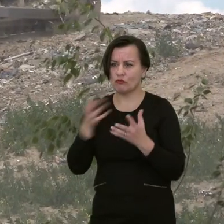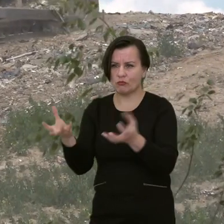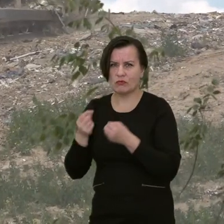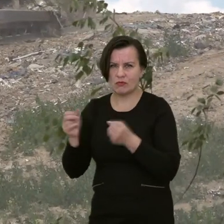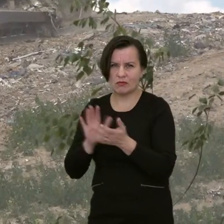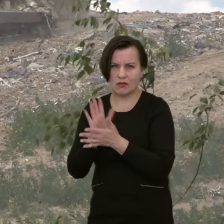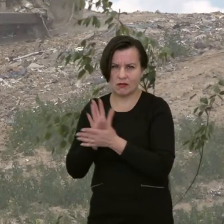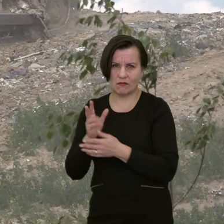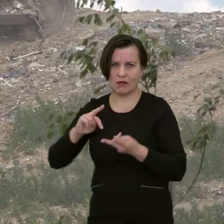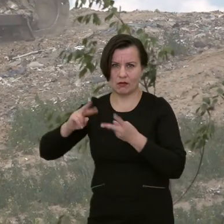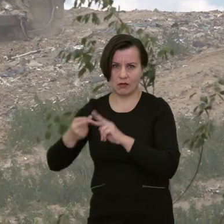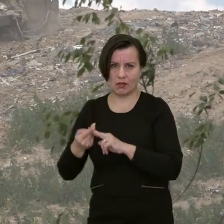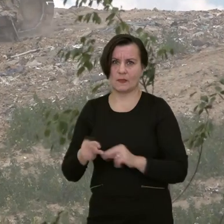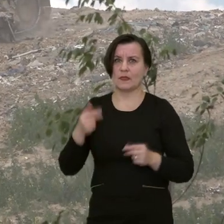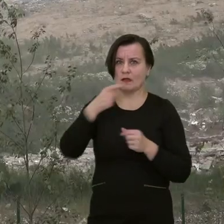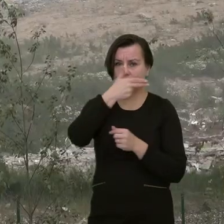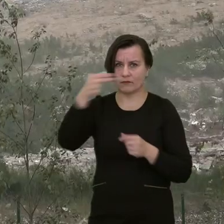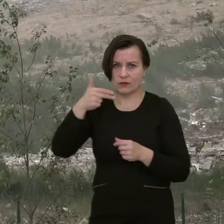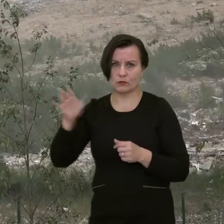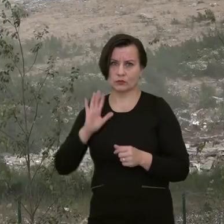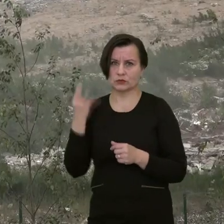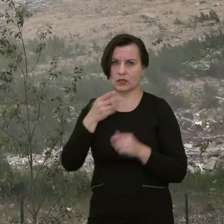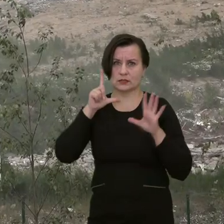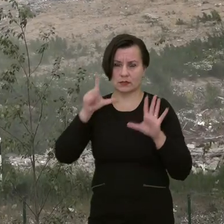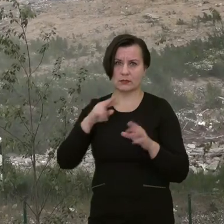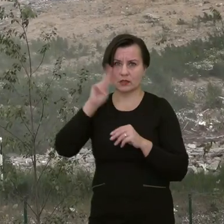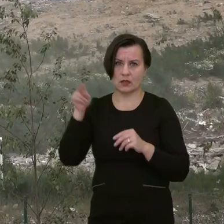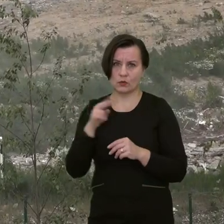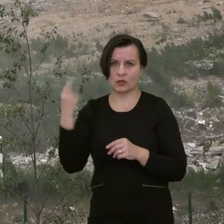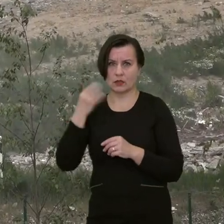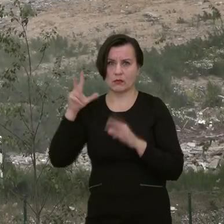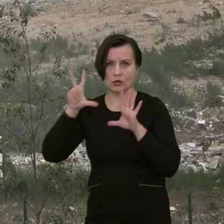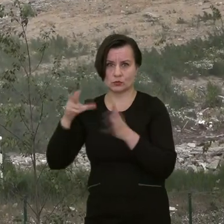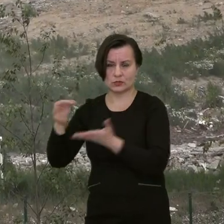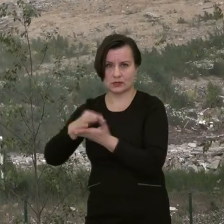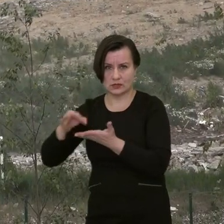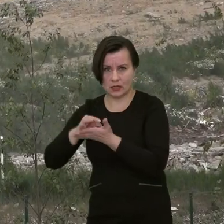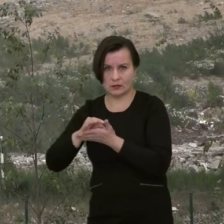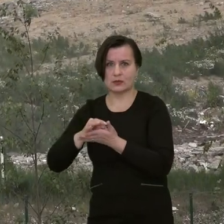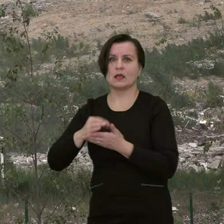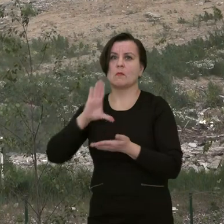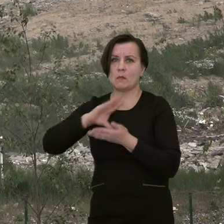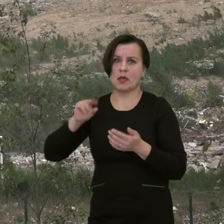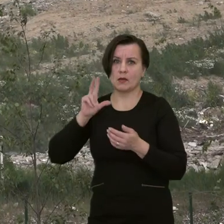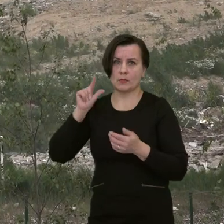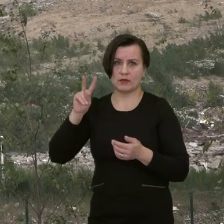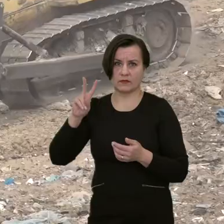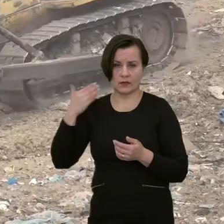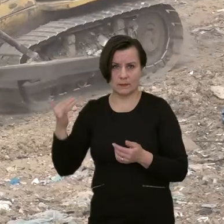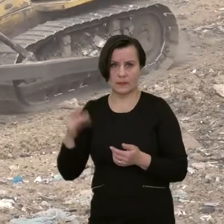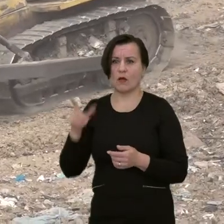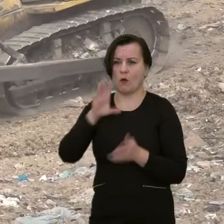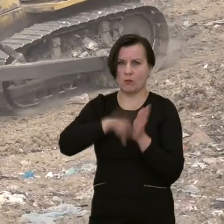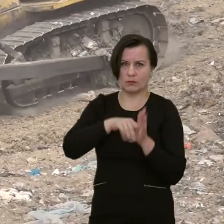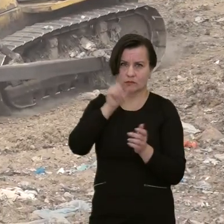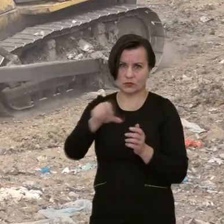mokestis. Juridiniams asmenims jis bus 47 eurai ir 48 centai už toną be pridėtinės vertės mokesčio, o